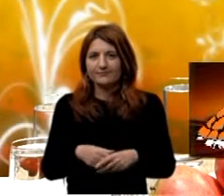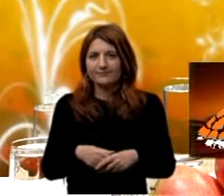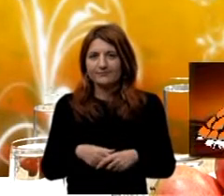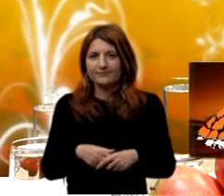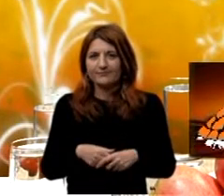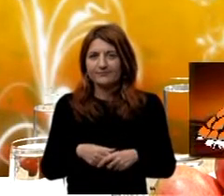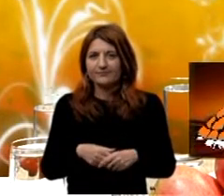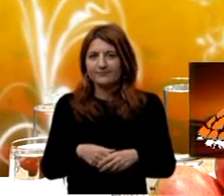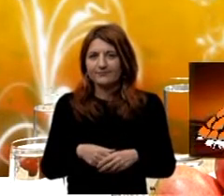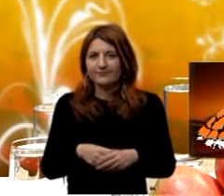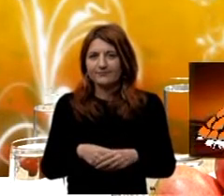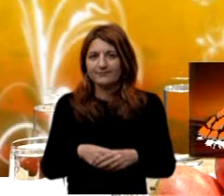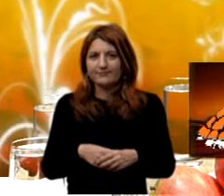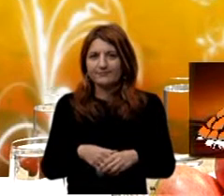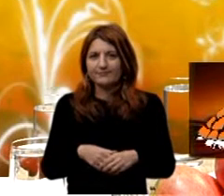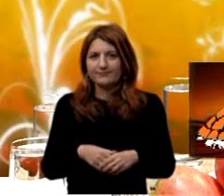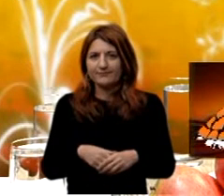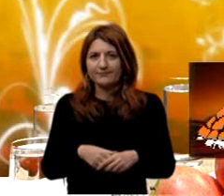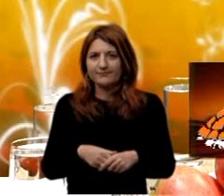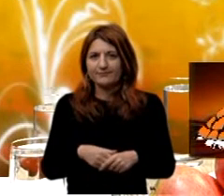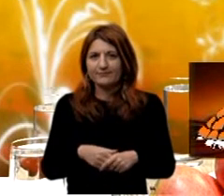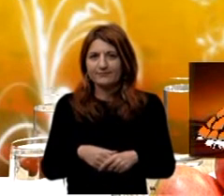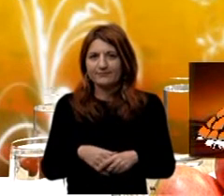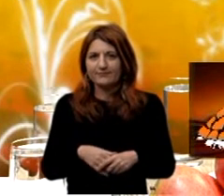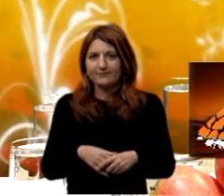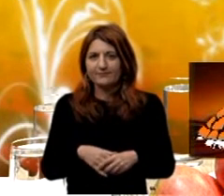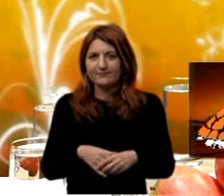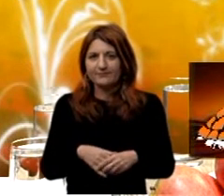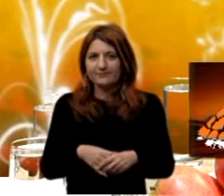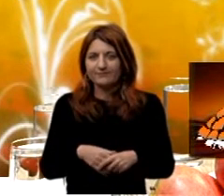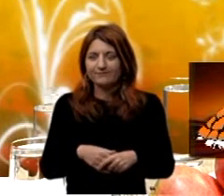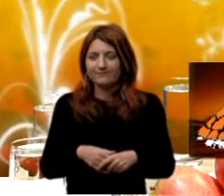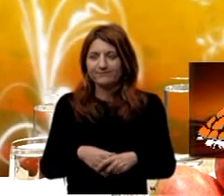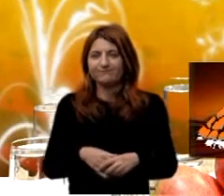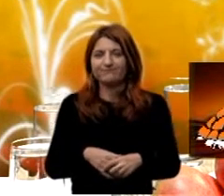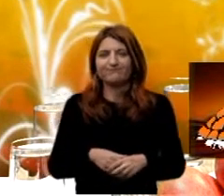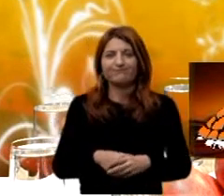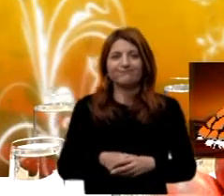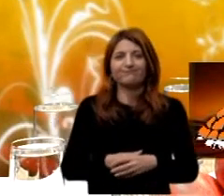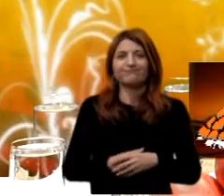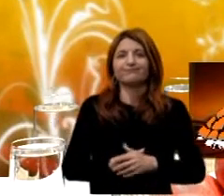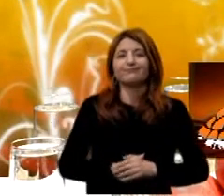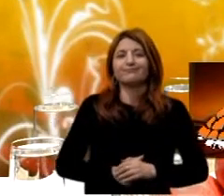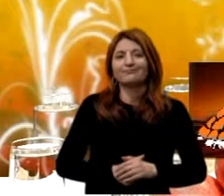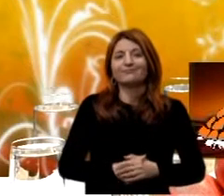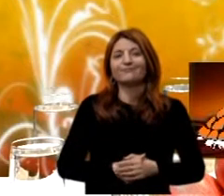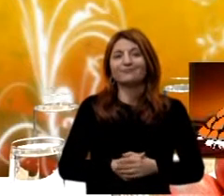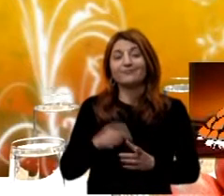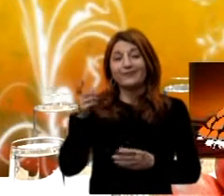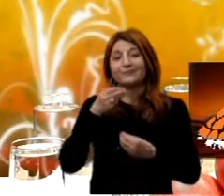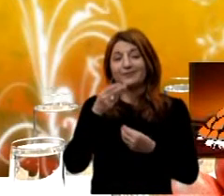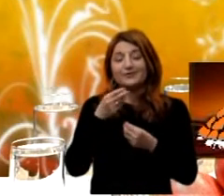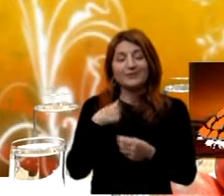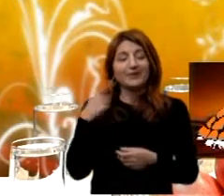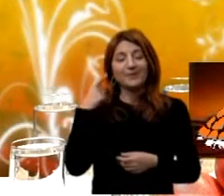šta hoćete, pa već su tu godine. I ja sam jako razočarana bila, a jako